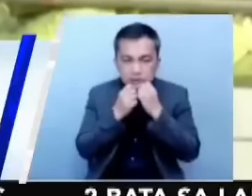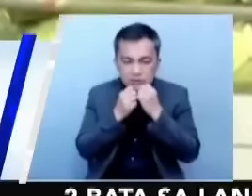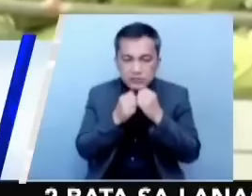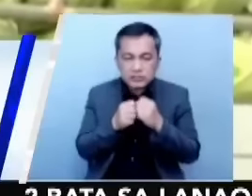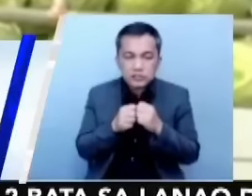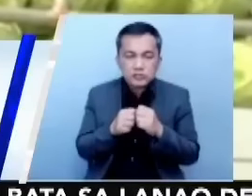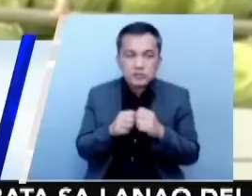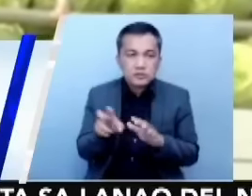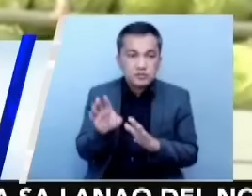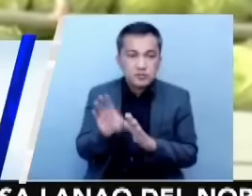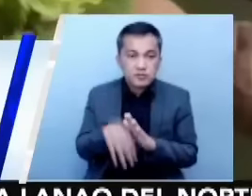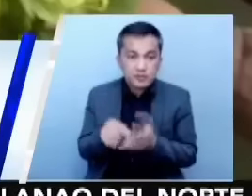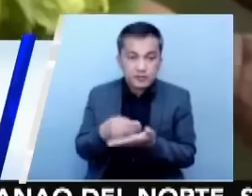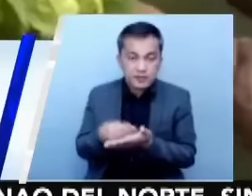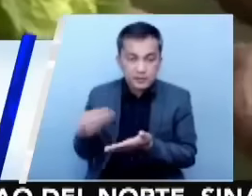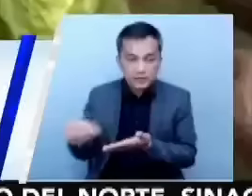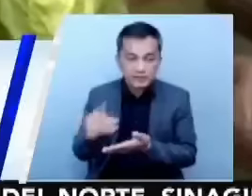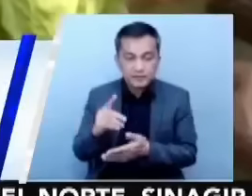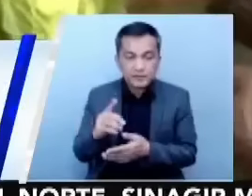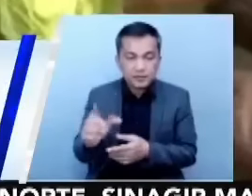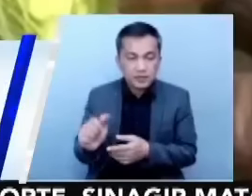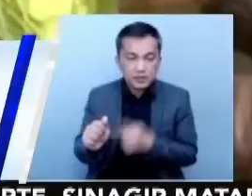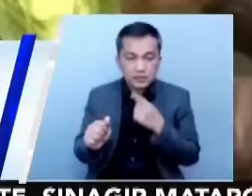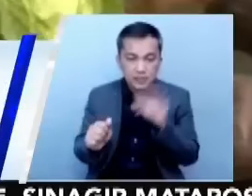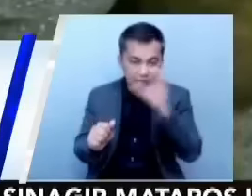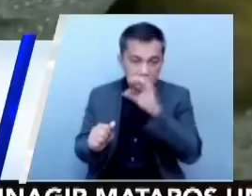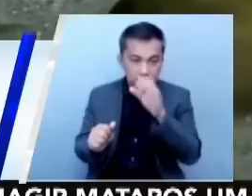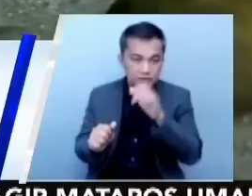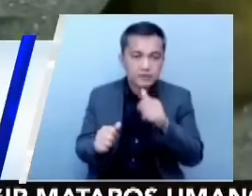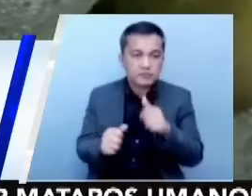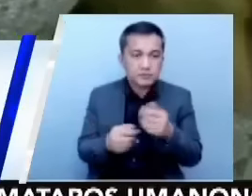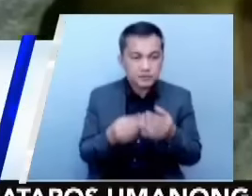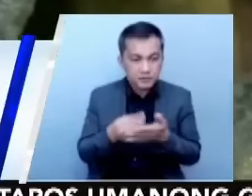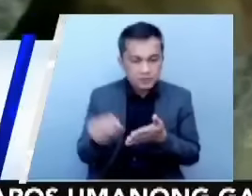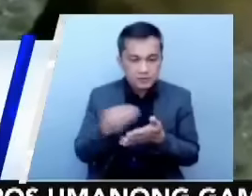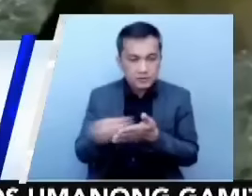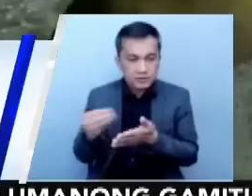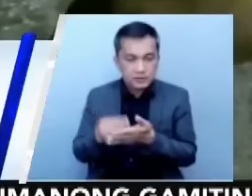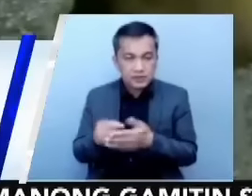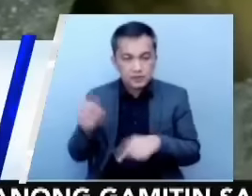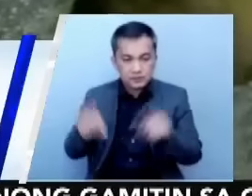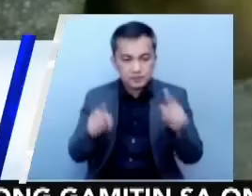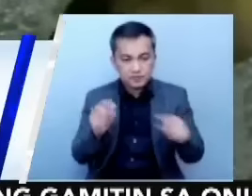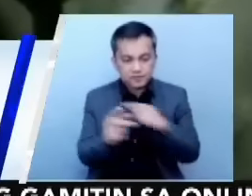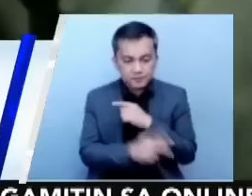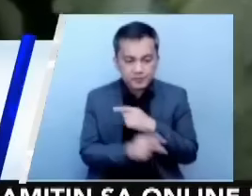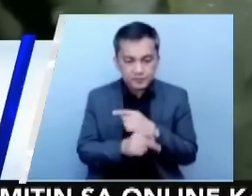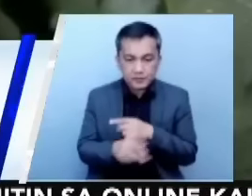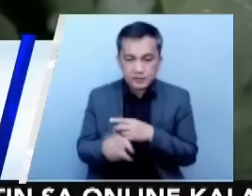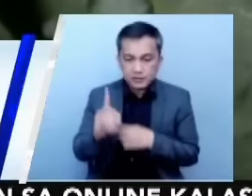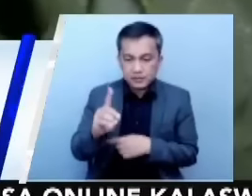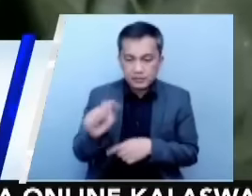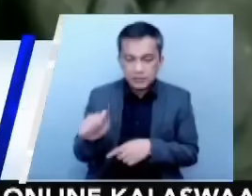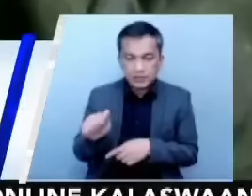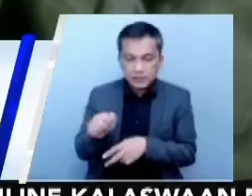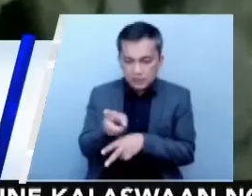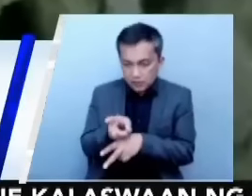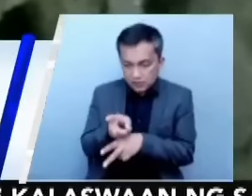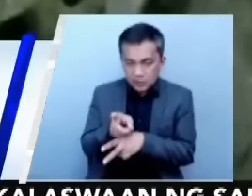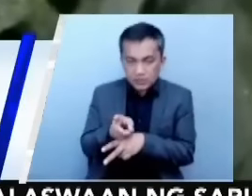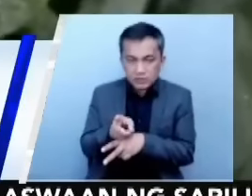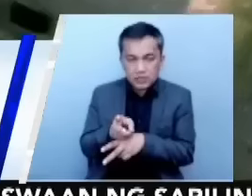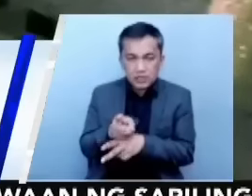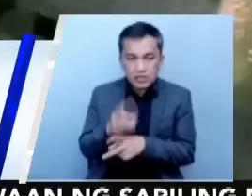ng mga institutional buyer sa iba't ibang probinsya. Nakamonitor na rin ang DA sa epekto ng andap o frost sa mga